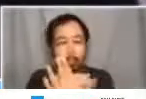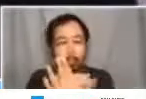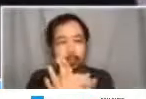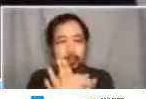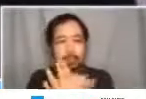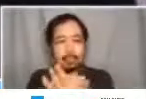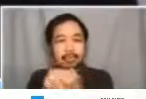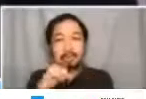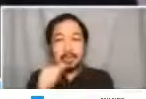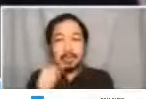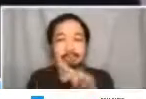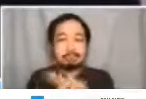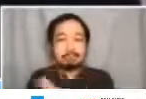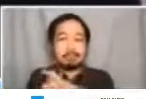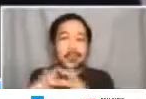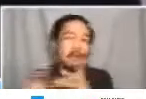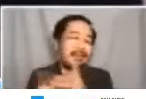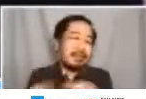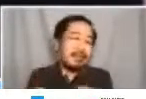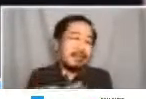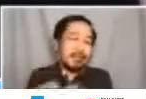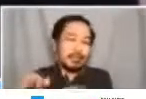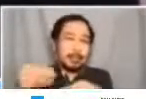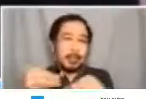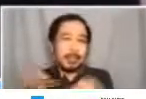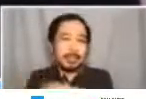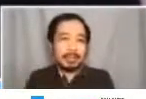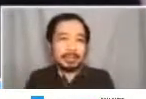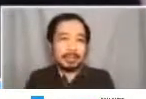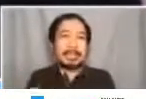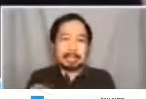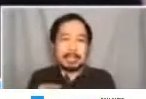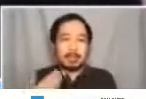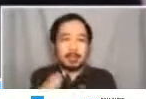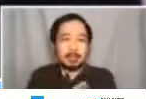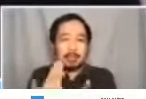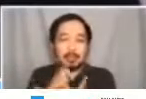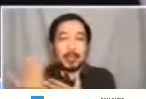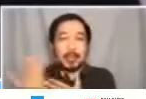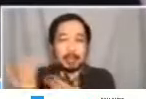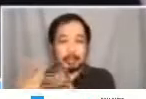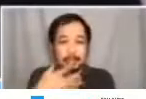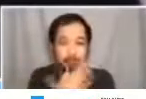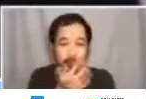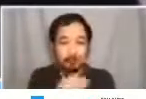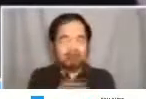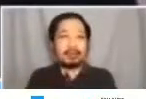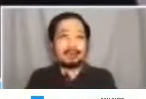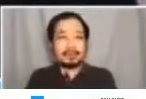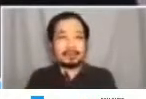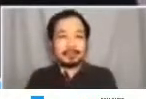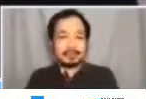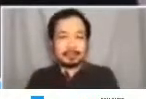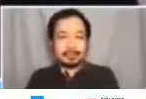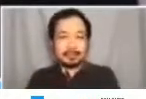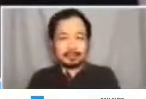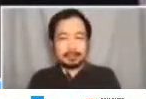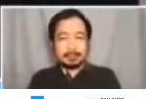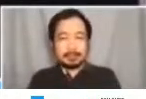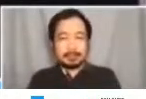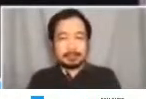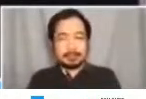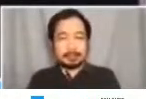siguro baka umabot pa ng 95. Yan. Nasa labo nila, mahaba buhay. Pwede. Happy birthday po. Happy birthday po. At mula pa rin po